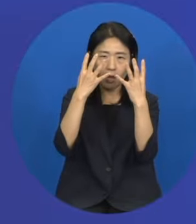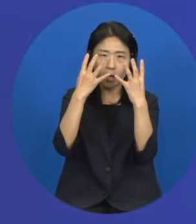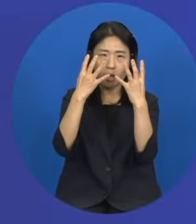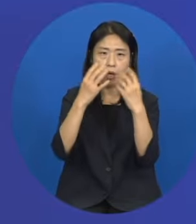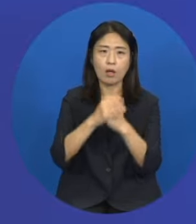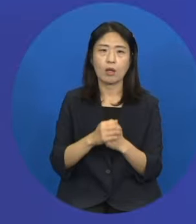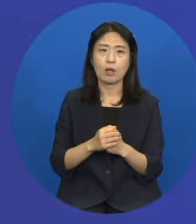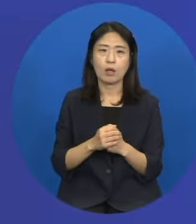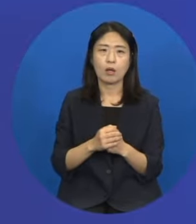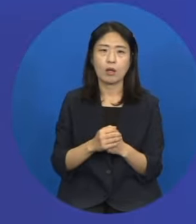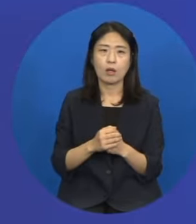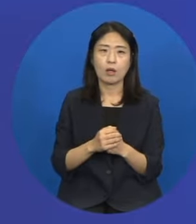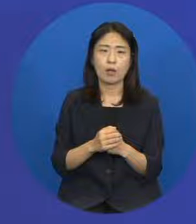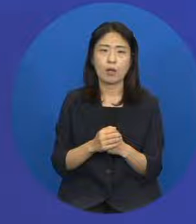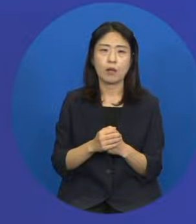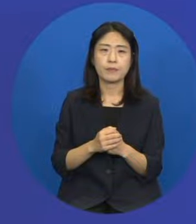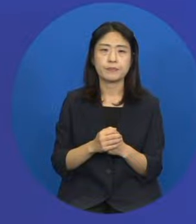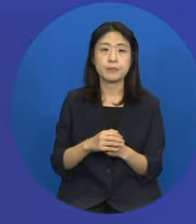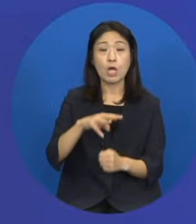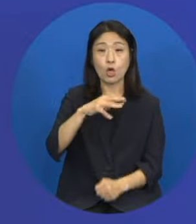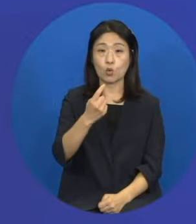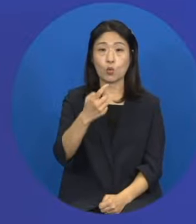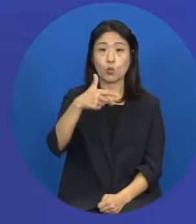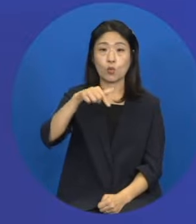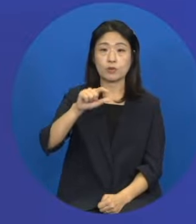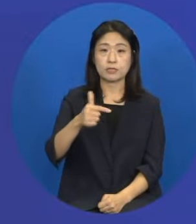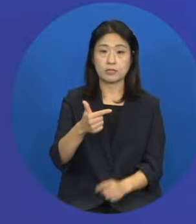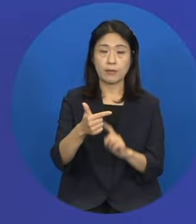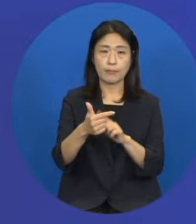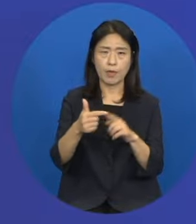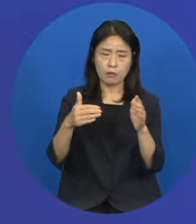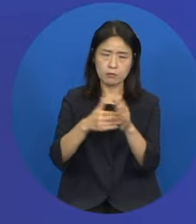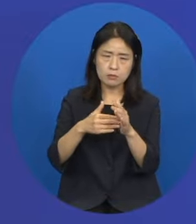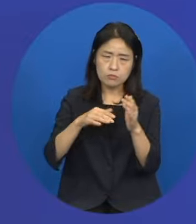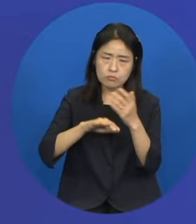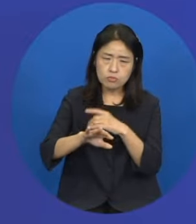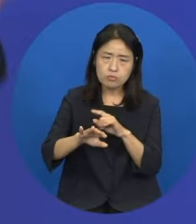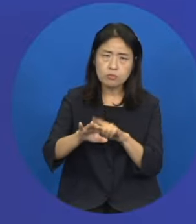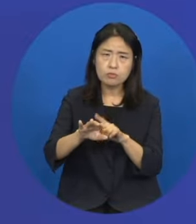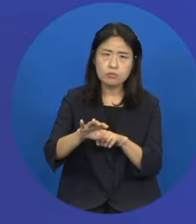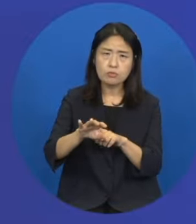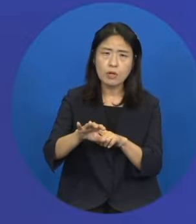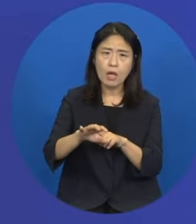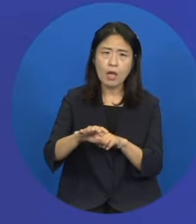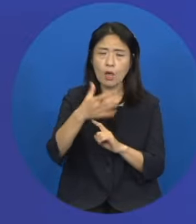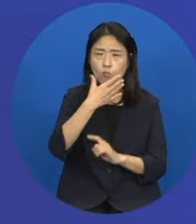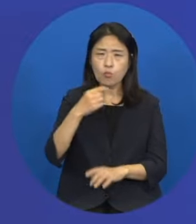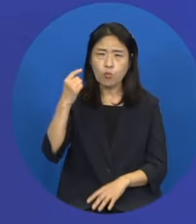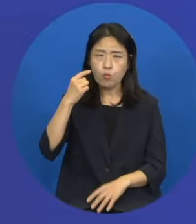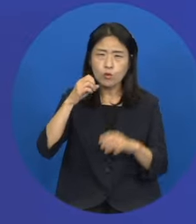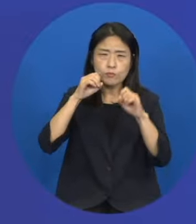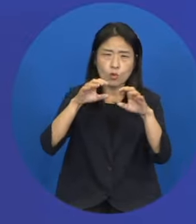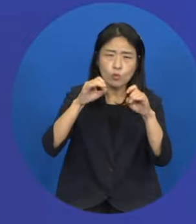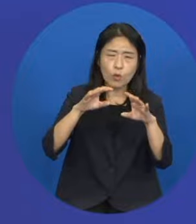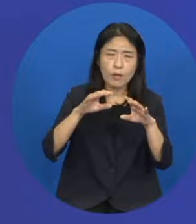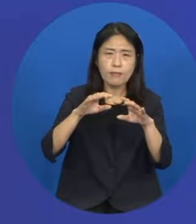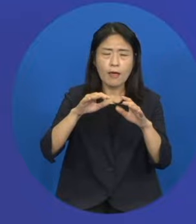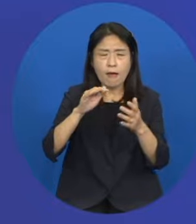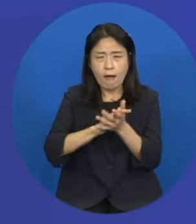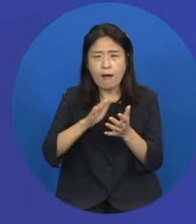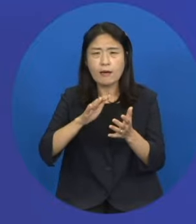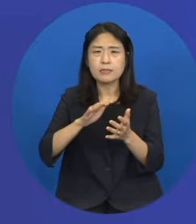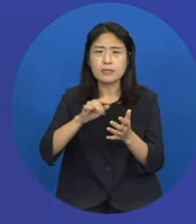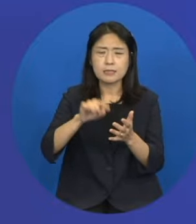로잔대에 갔다 나와서 어떻게 하면 이 지상 대위 임명을 완수할 수 있을까 막 복음 전도에 더 열정적으로 했던 거예요. 그런데 그것 때문에